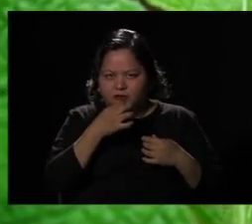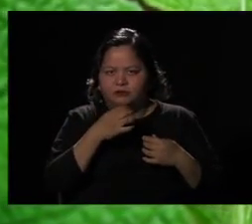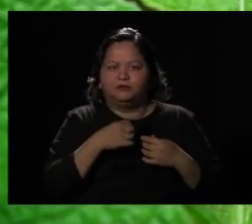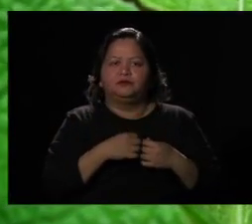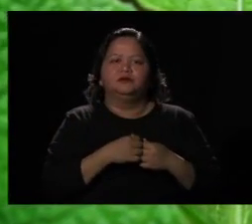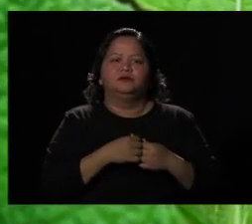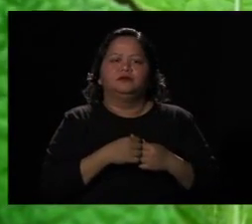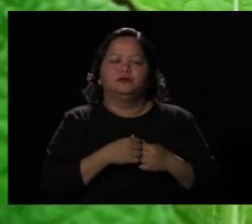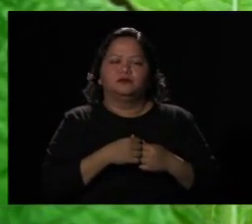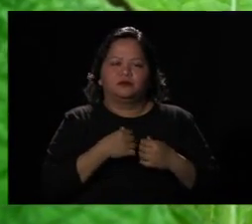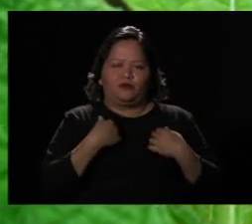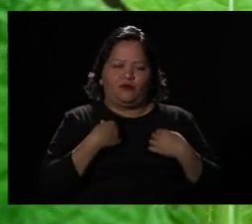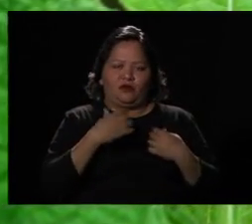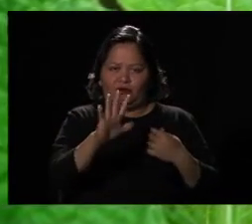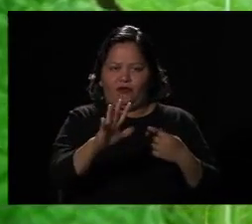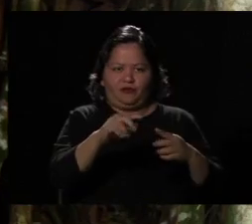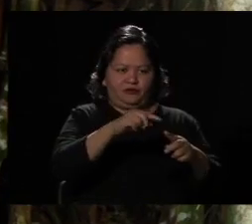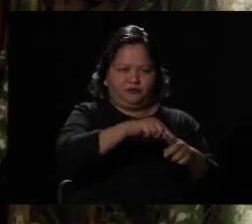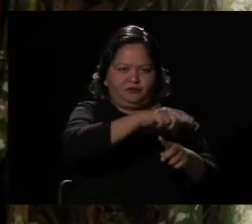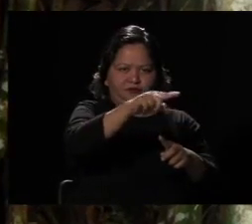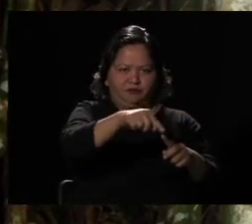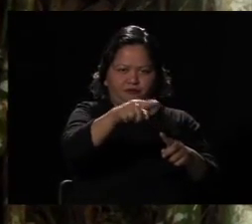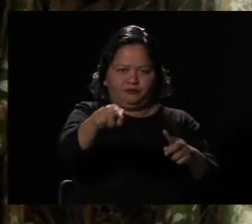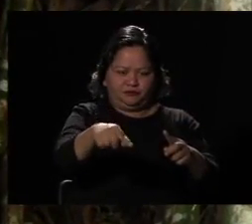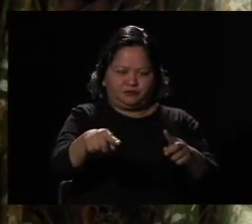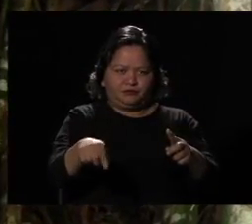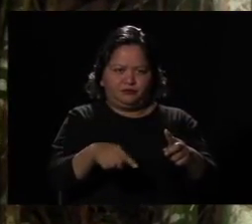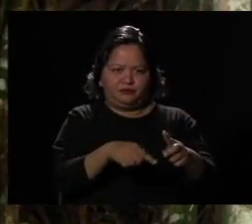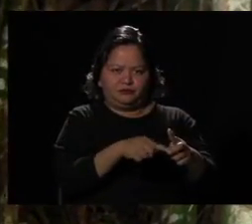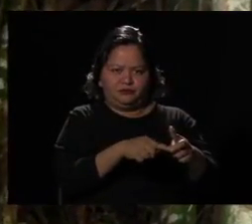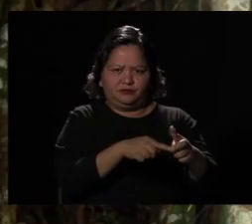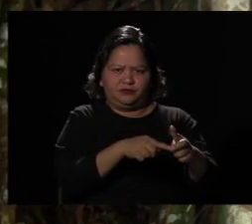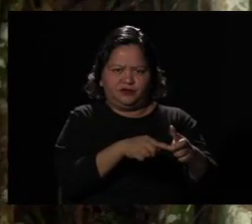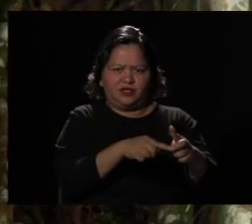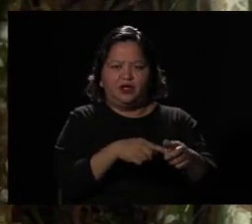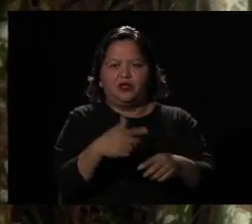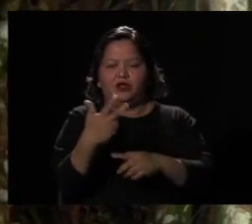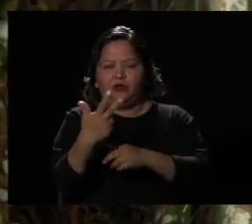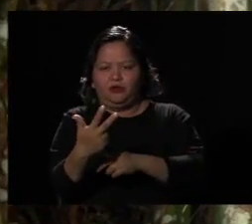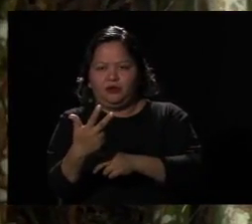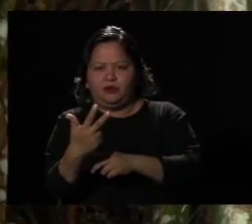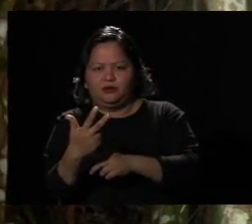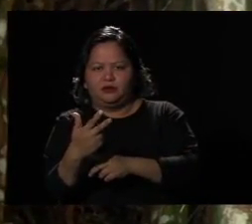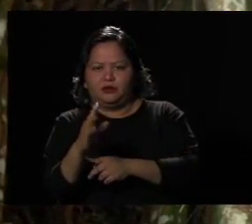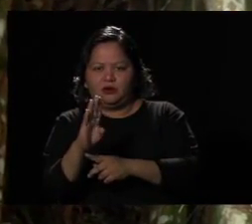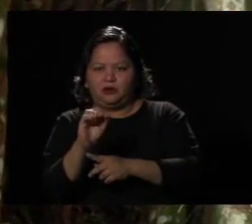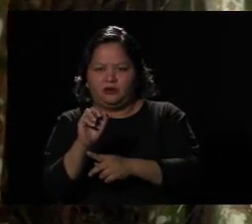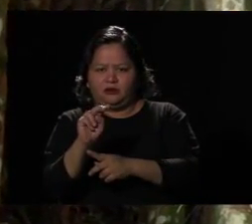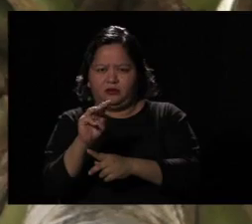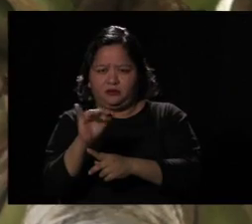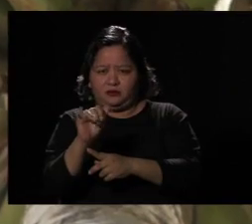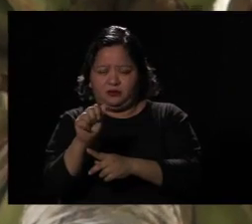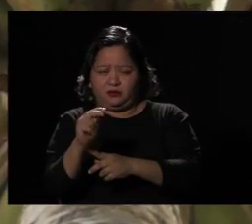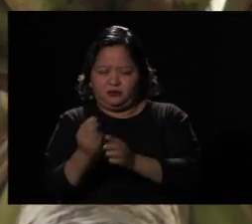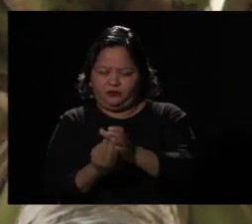5 na hagun betbenas dan 7 na empit na hagun nunu.